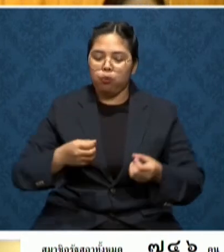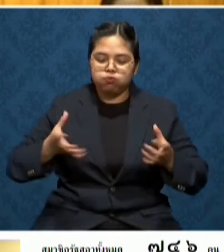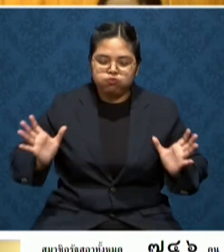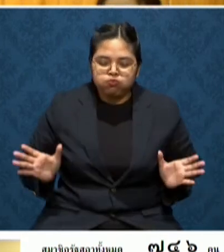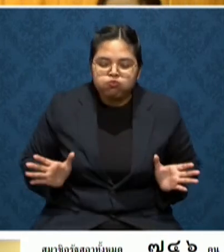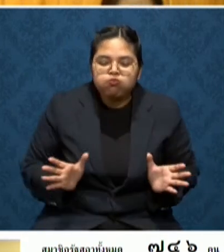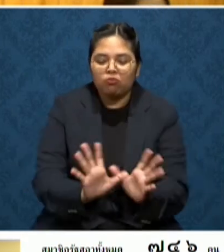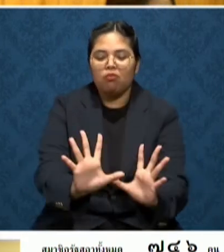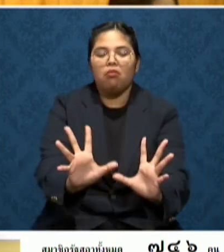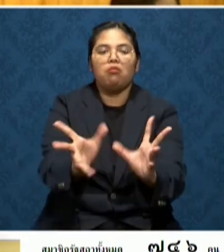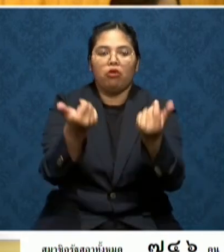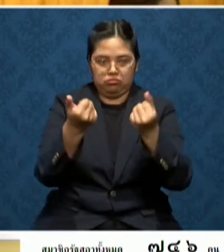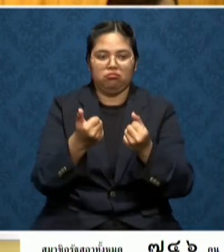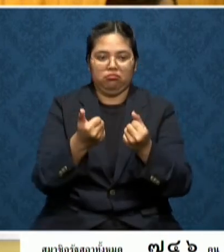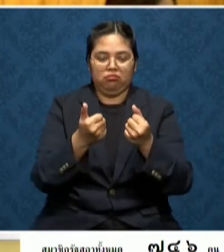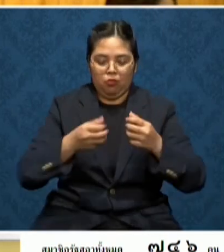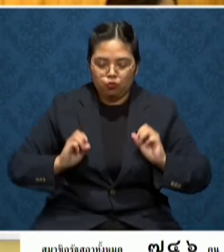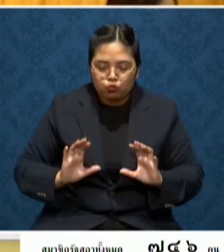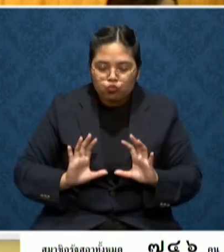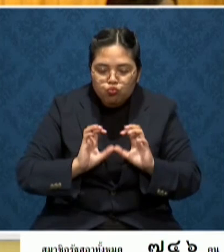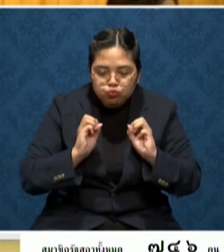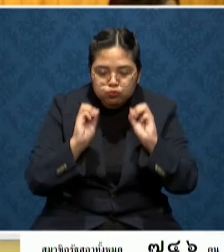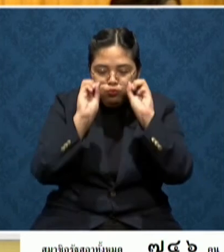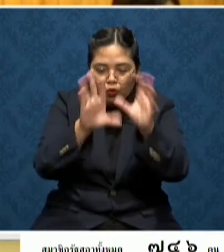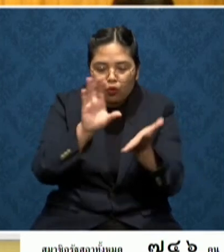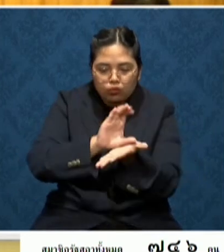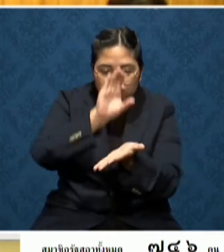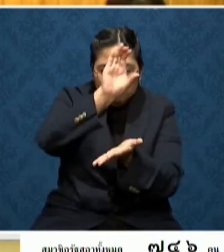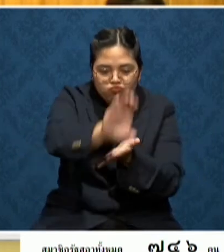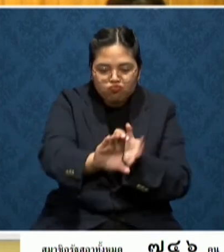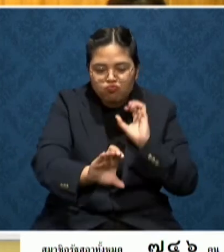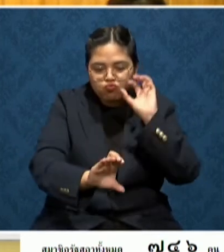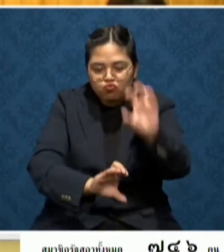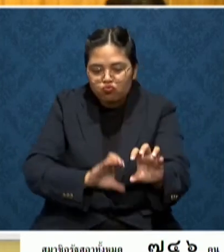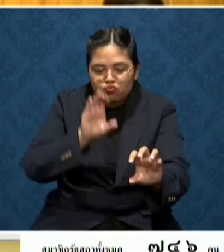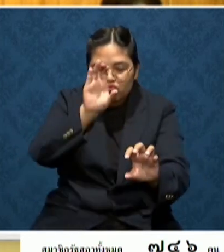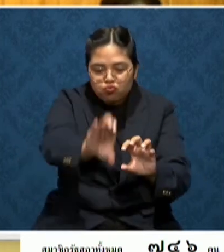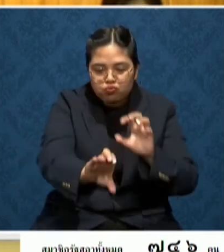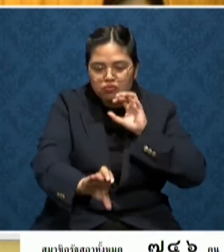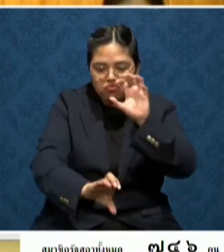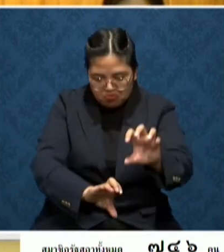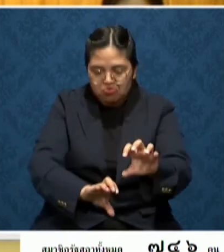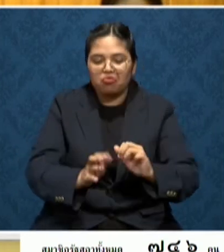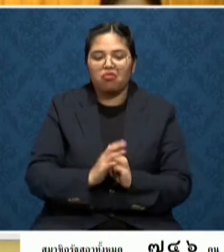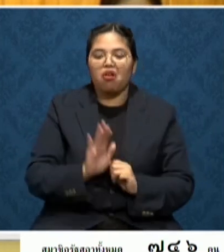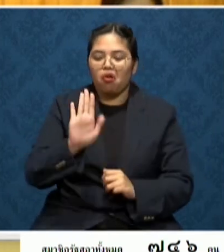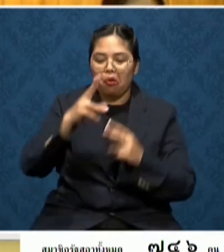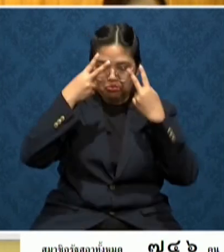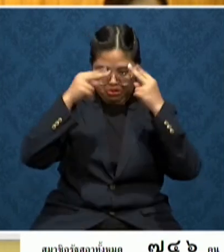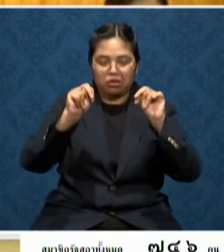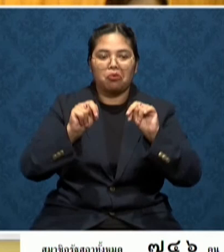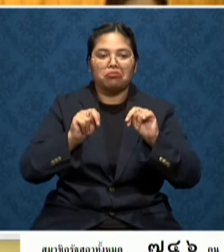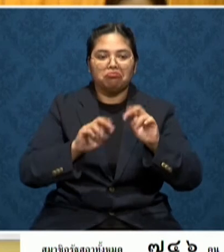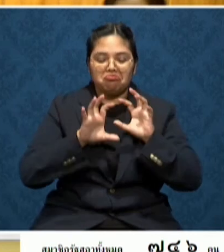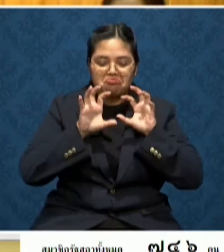ปัดกระผมอยากจะพูดถึงโครงการนี้เพราะว่าการเทหมดหน้าตักของท่านในครั้งนี้